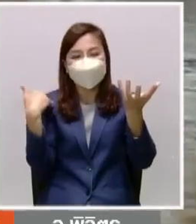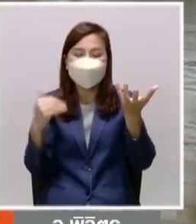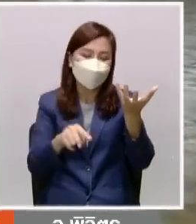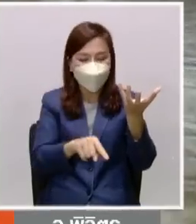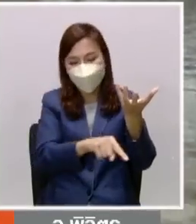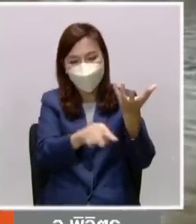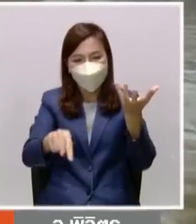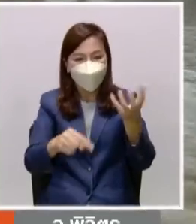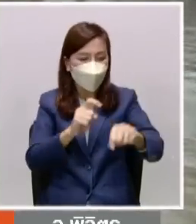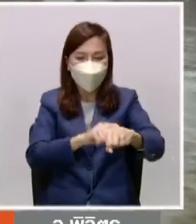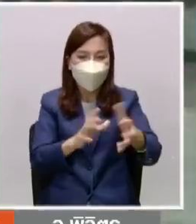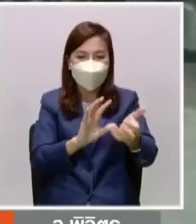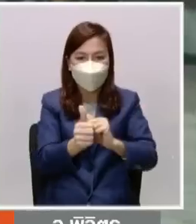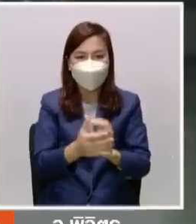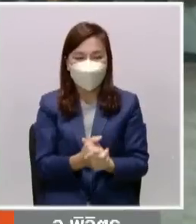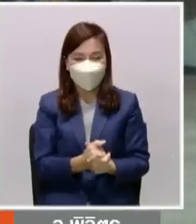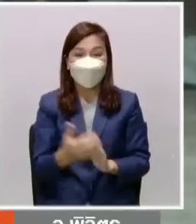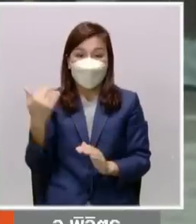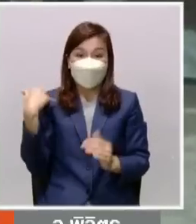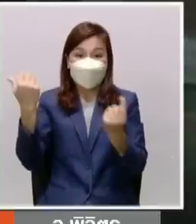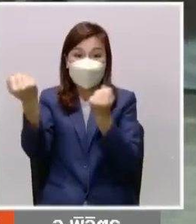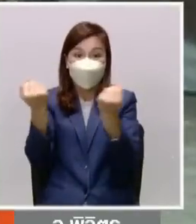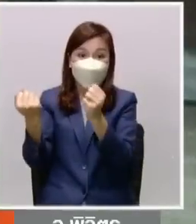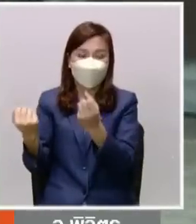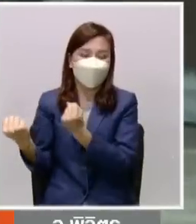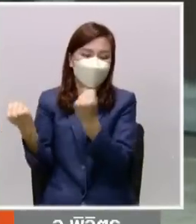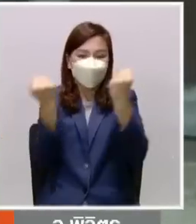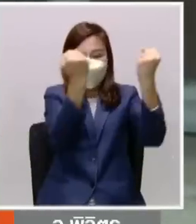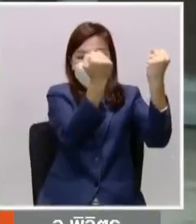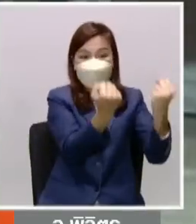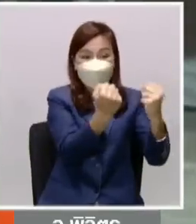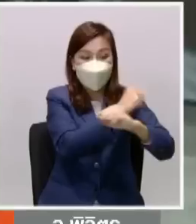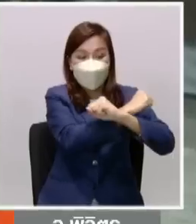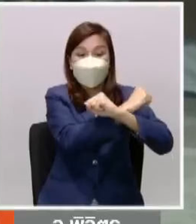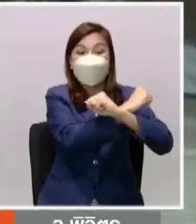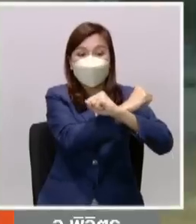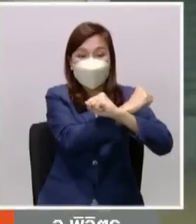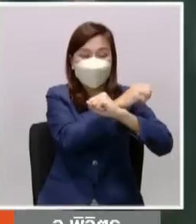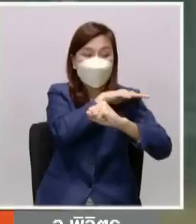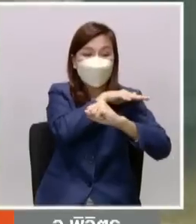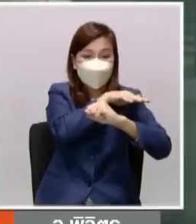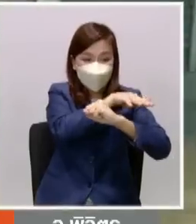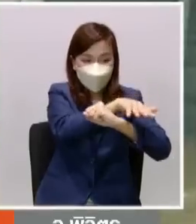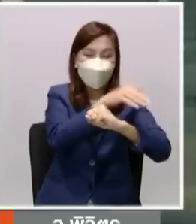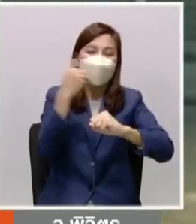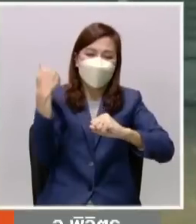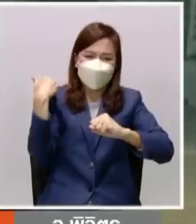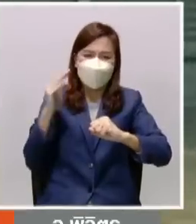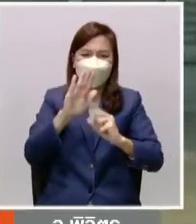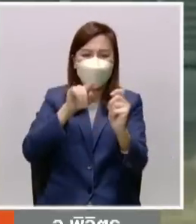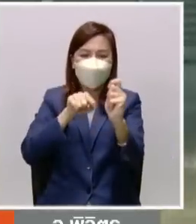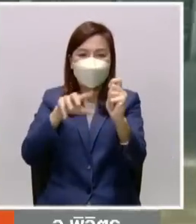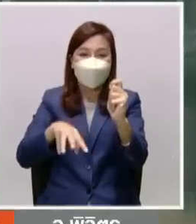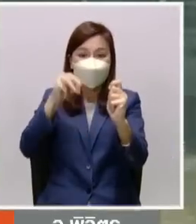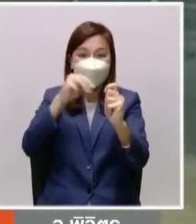ทางเทศบาลเมืองพิจิตรได้นำเอารถดับเพลิงมาปิดกั้นบริเวณสี่แยกธนาคารกรุงไทยจุดเชื่อมต่อถนนสายต่างๆในตัวเมือง